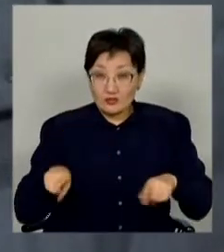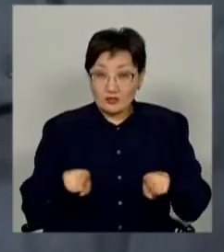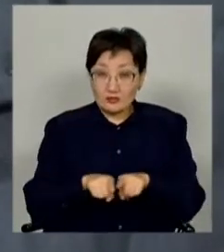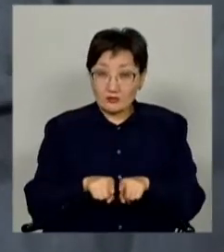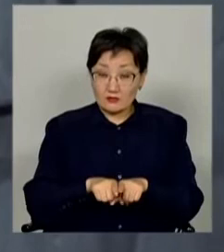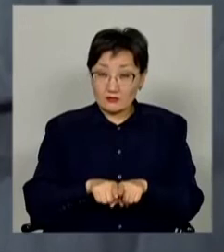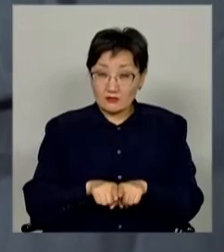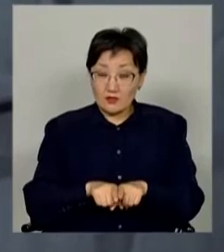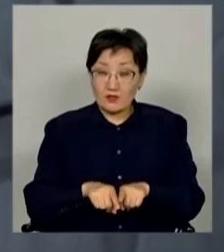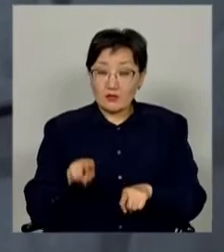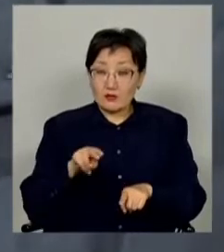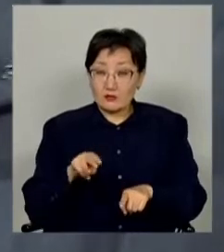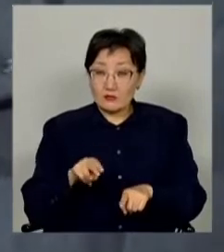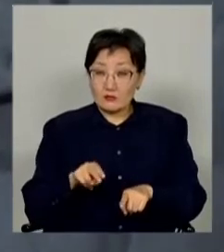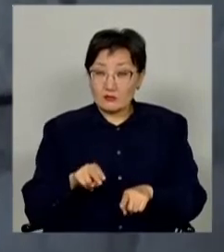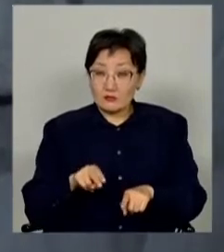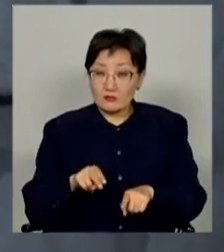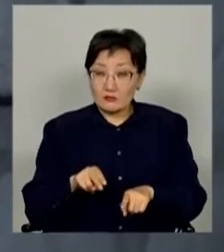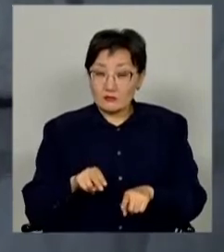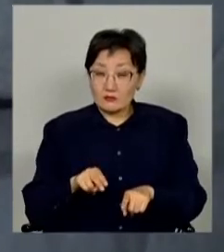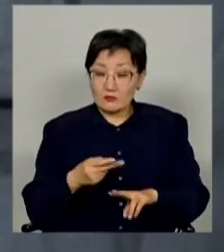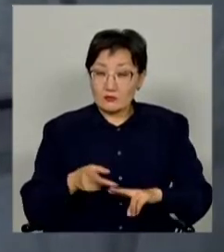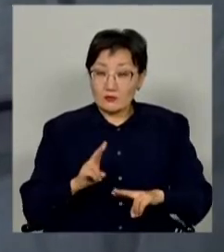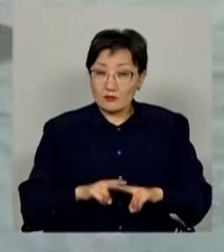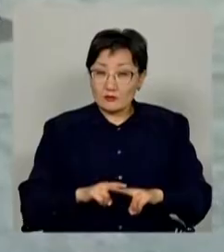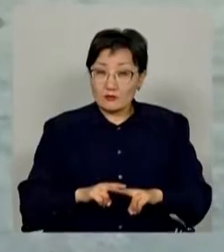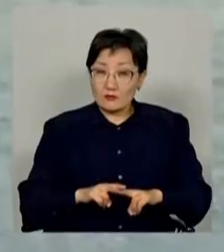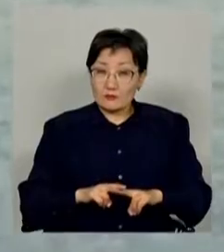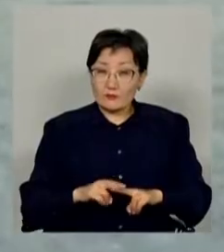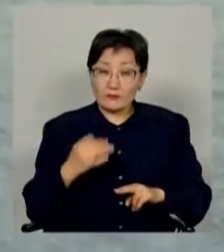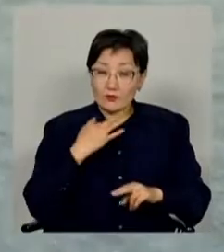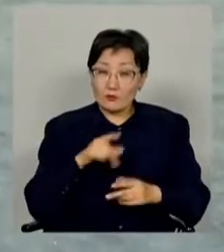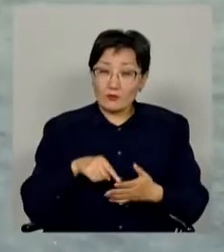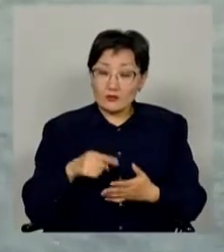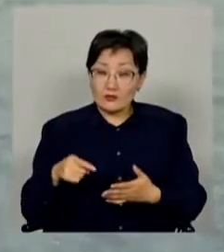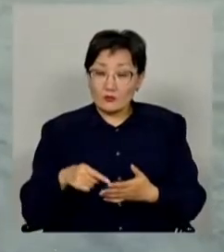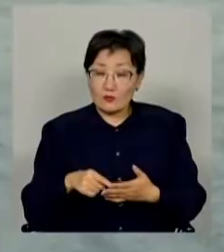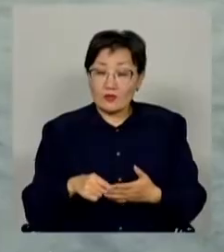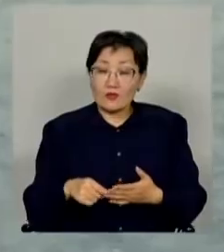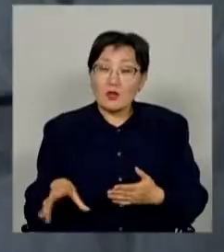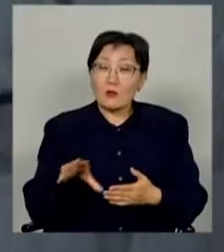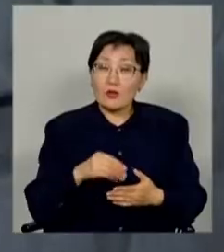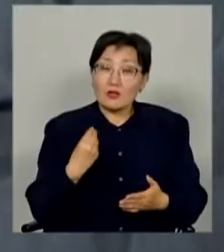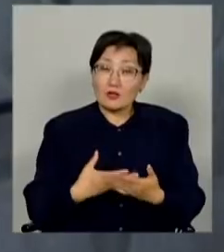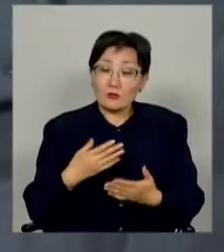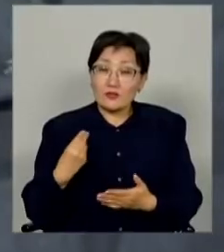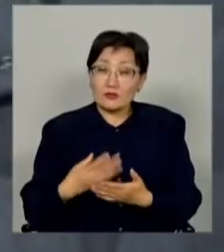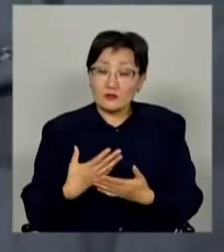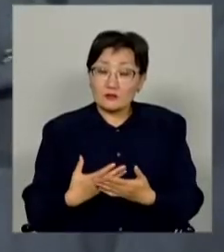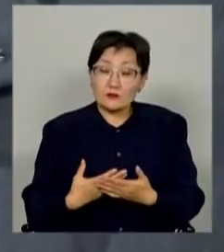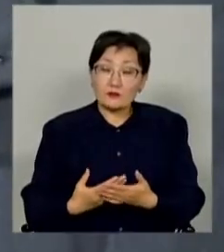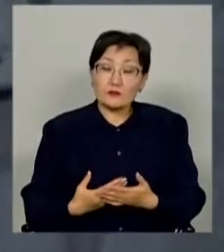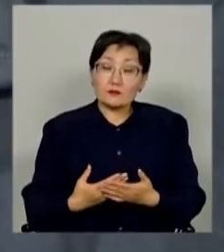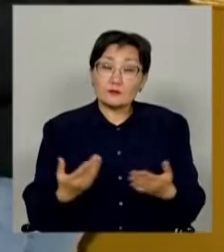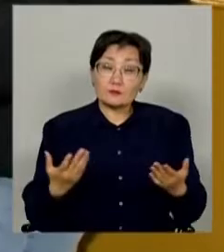тыңайтқыш қымбаттады. Осы міне енді көп-көп мәселелер я қымбаттап жатыр, а баға құлап жатыр. Неге?